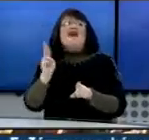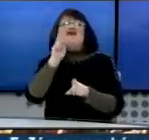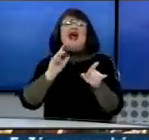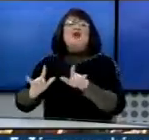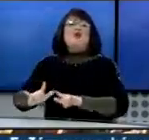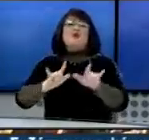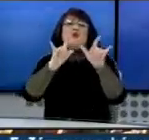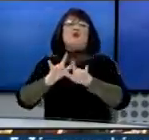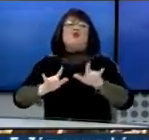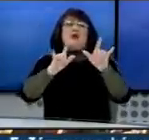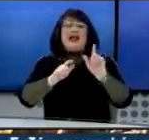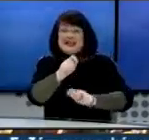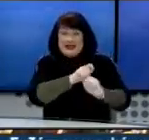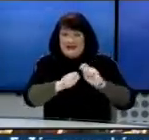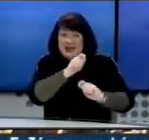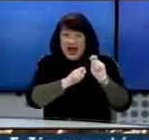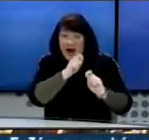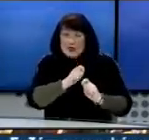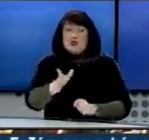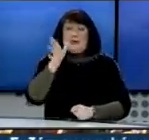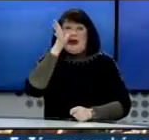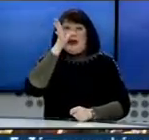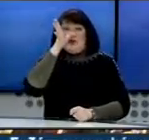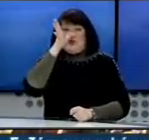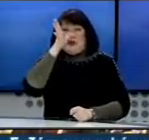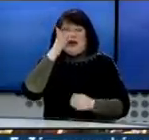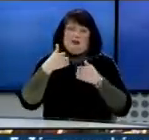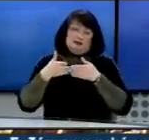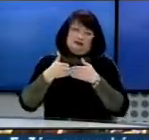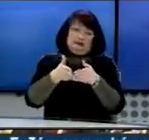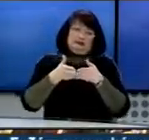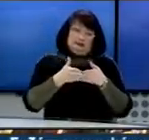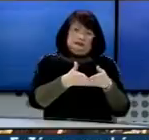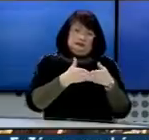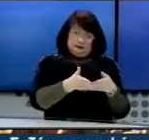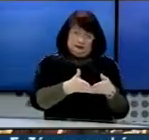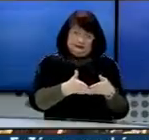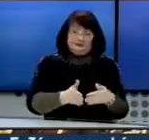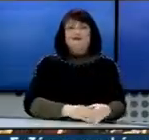ξεκίνησαν ήδη να αναπηγούνται και οι νέες φρεγάτες.